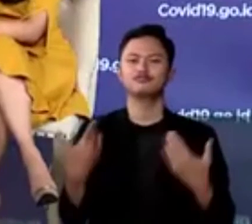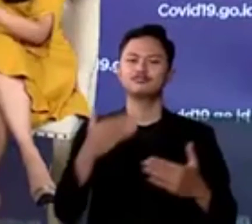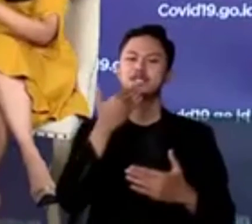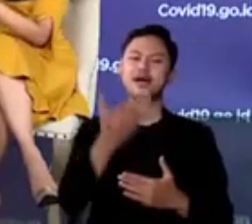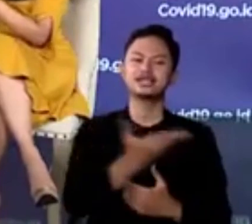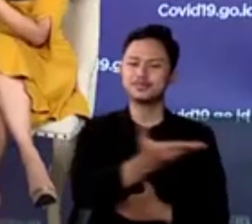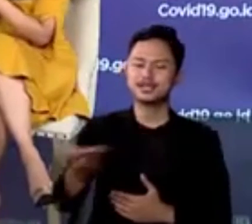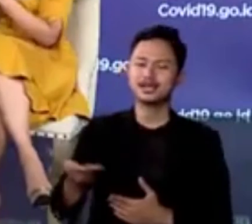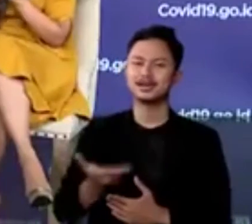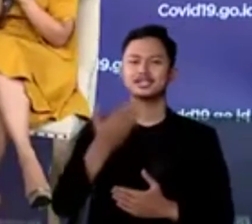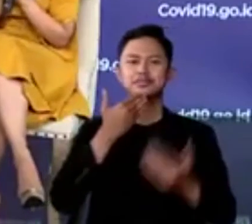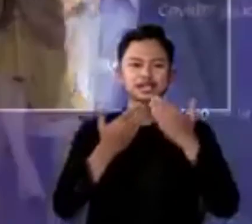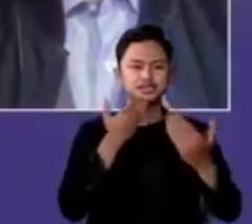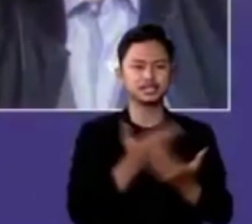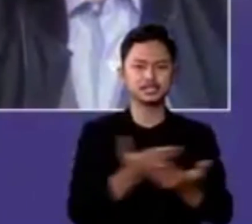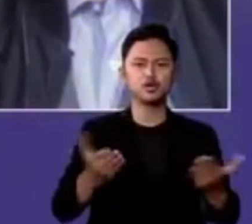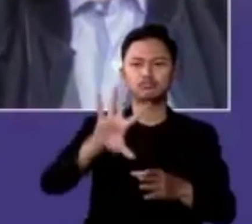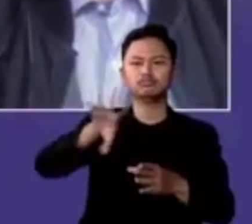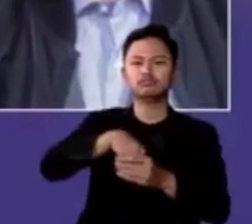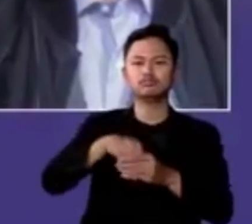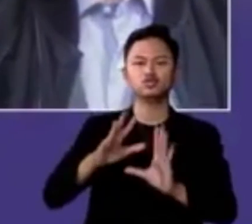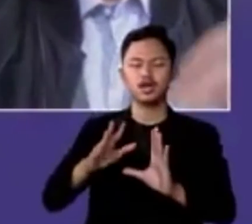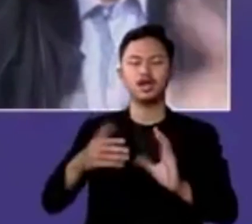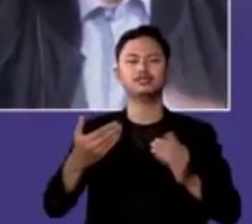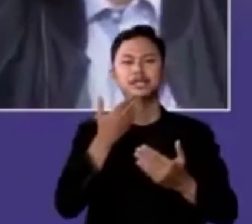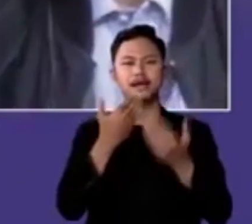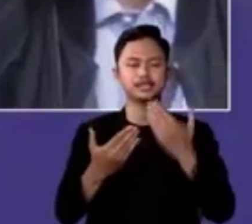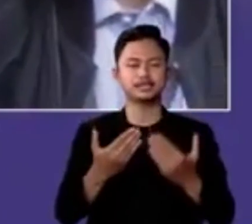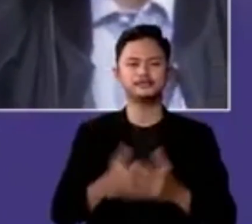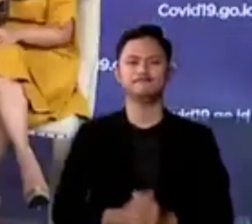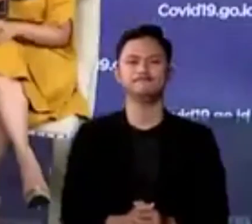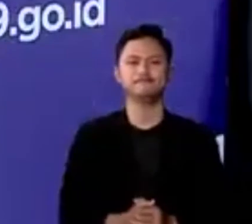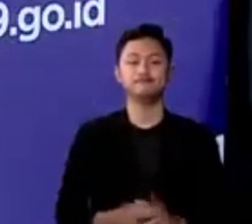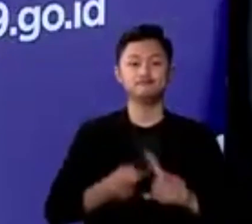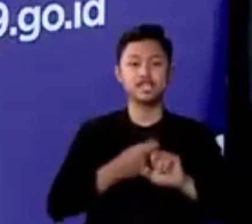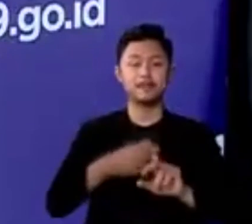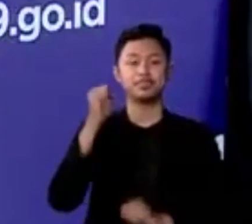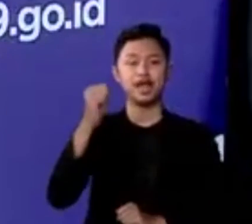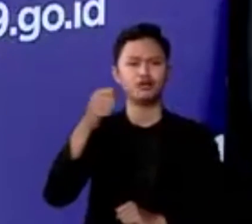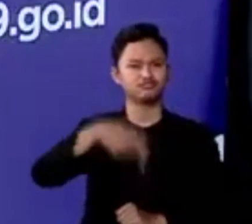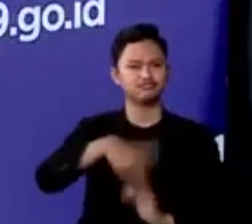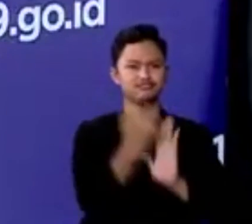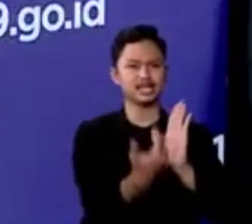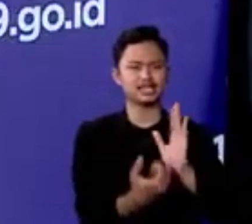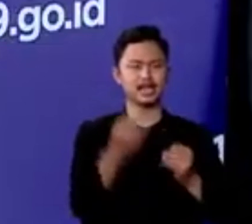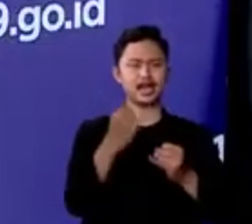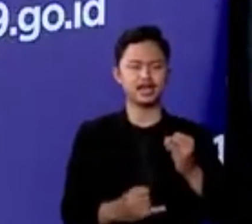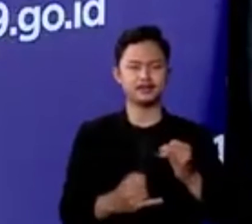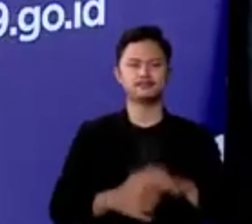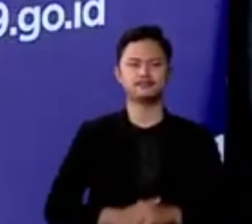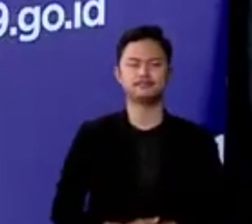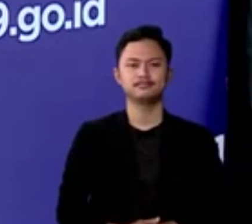banyak Mas Imam Asy'ari dan masa lain yang sudah bergabung melalui video conference baik sobat angguk tiba saatnya kita dipenghujung